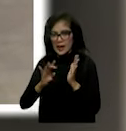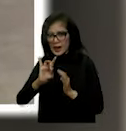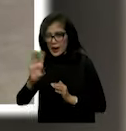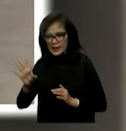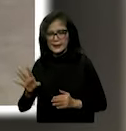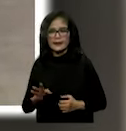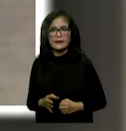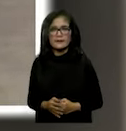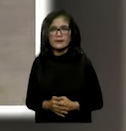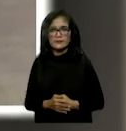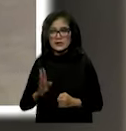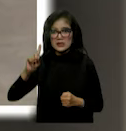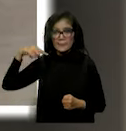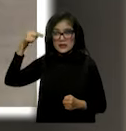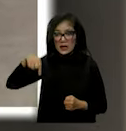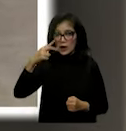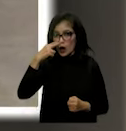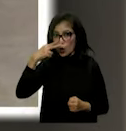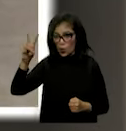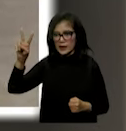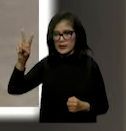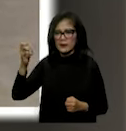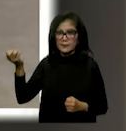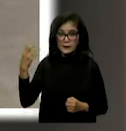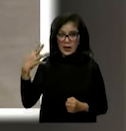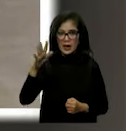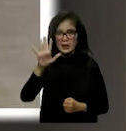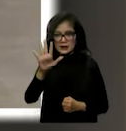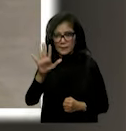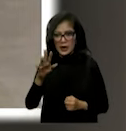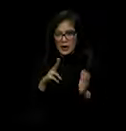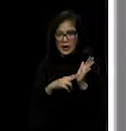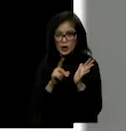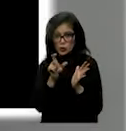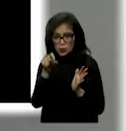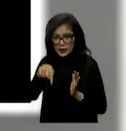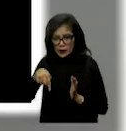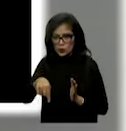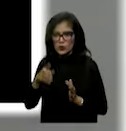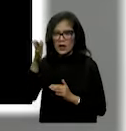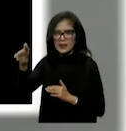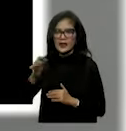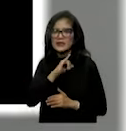Sementara Kemenlu RI menegaskan lawatan kelima Nahdiyin ini tidak berkaitan dengan posisi resmi pemerintah Indonesia dalam